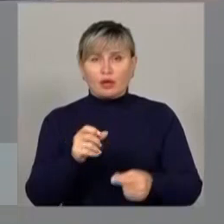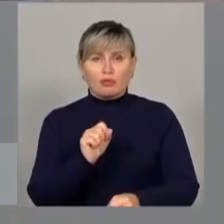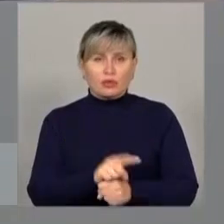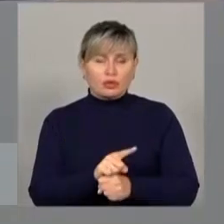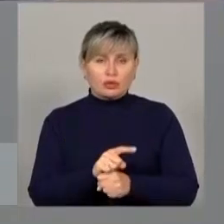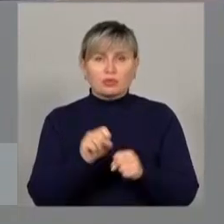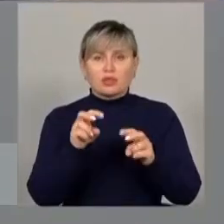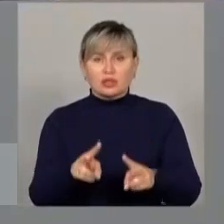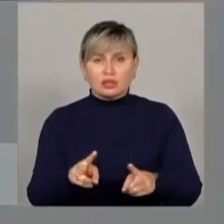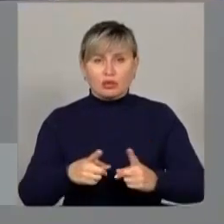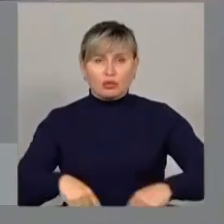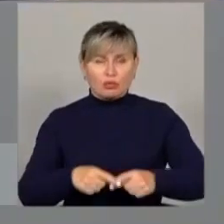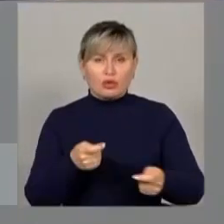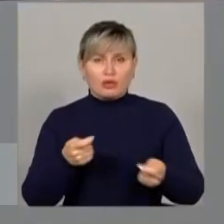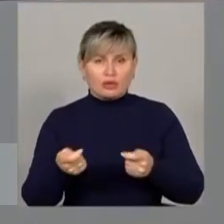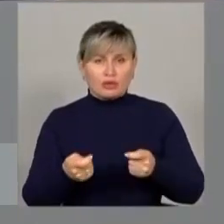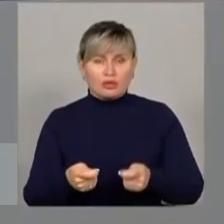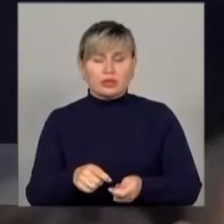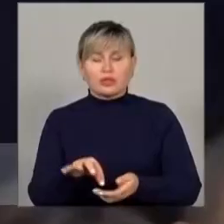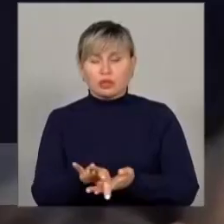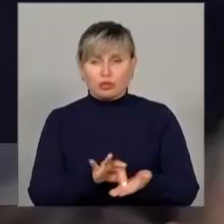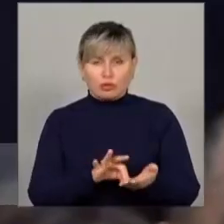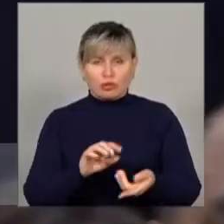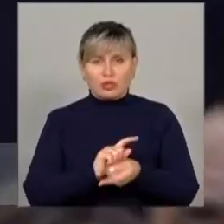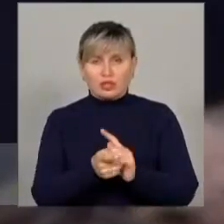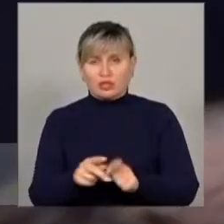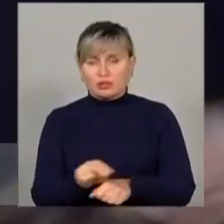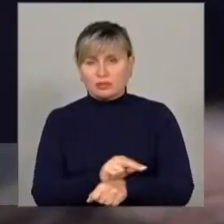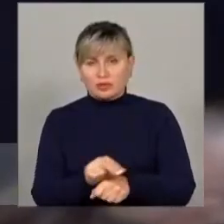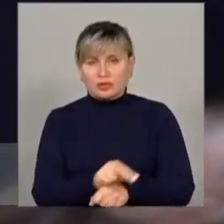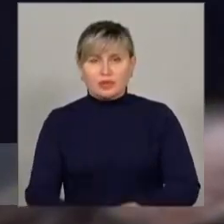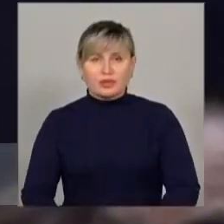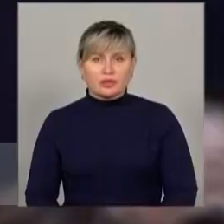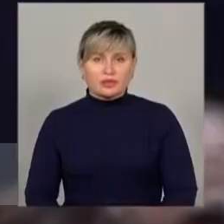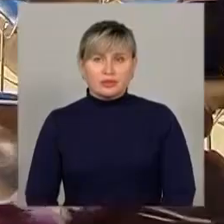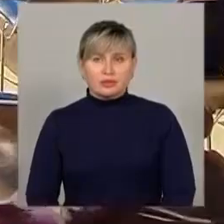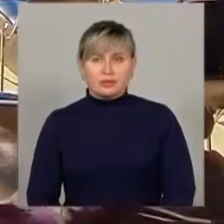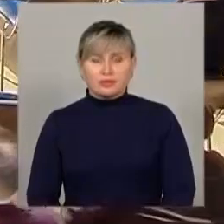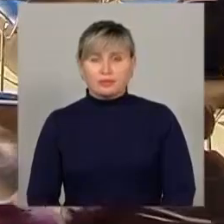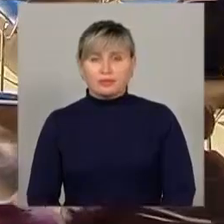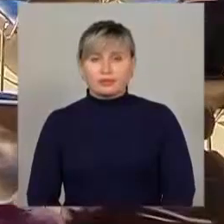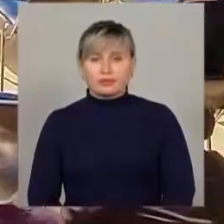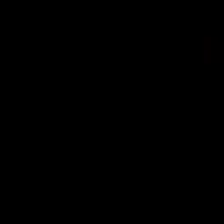профильным управлениям немедленно устранить недоработки. Дина Жанабекова, Ганикалов, телеканал Алматы.